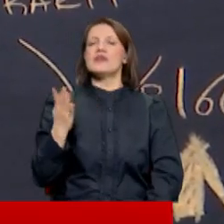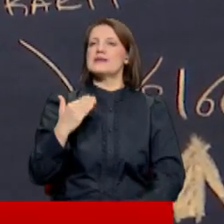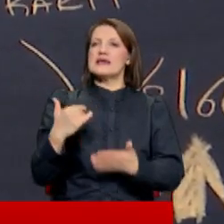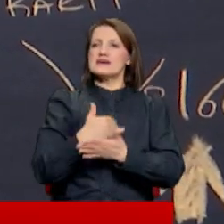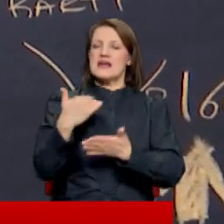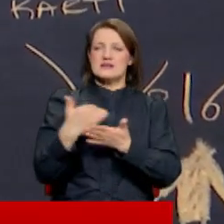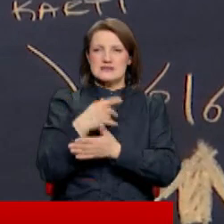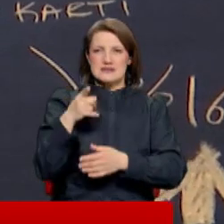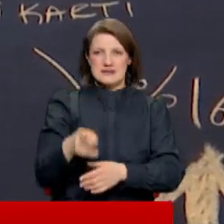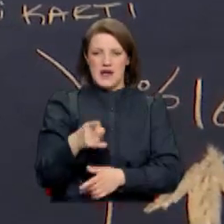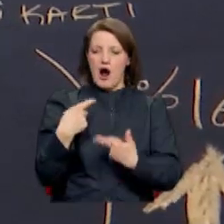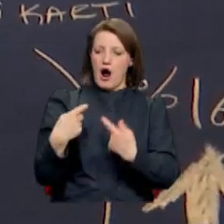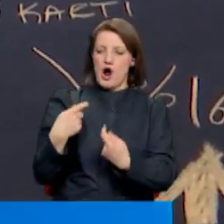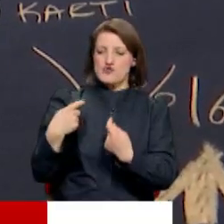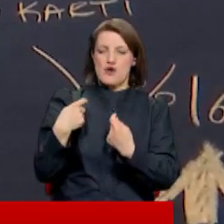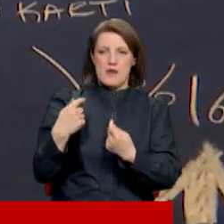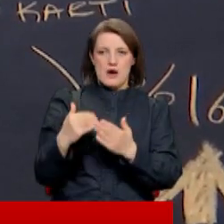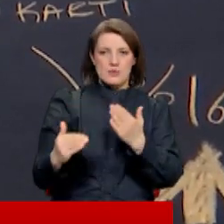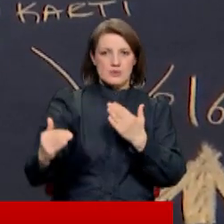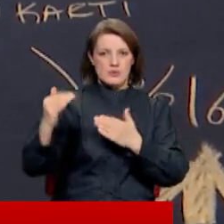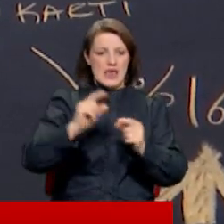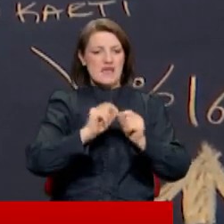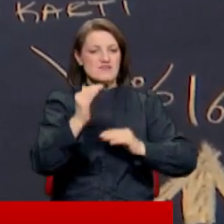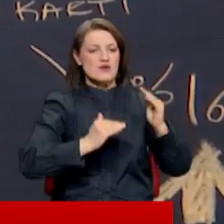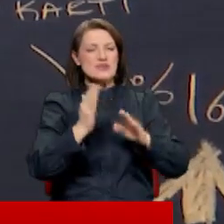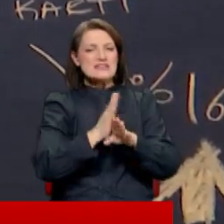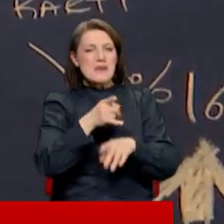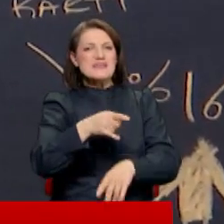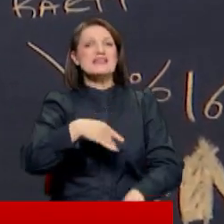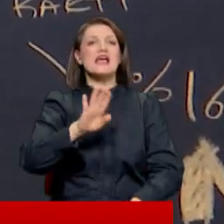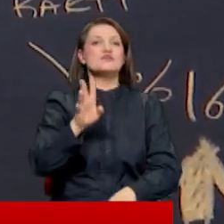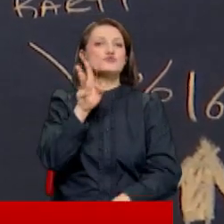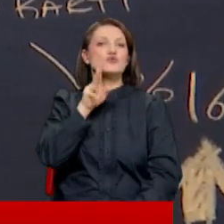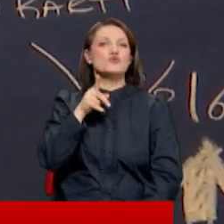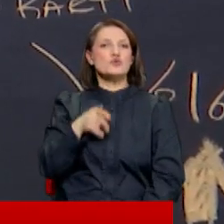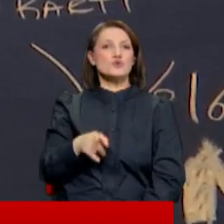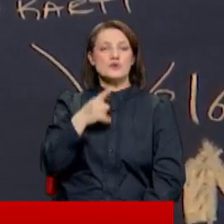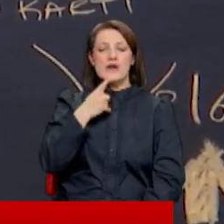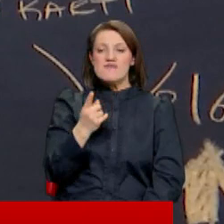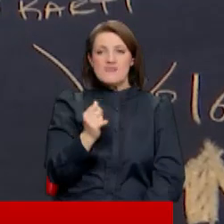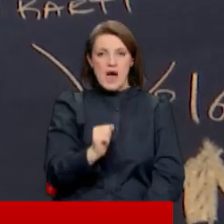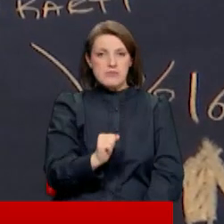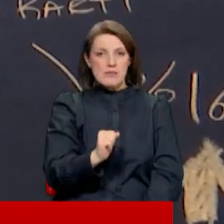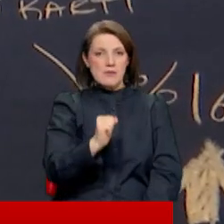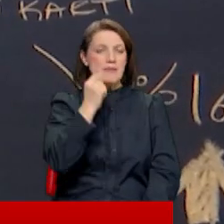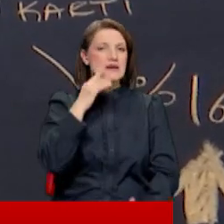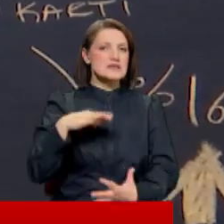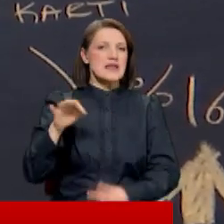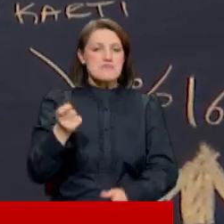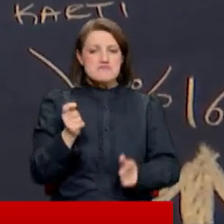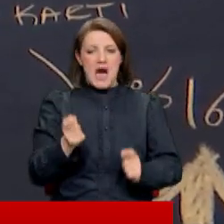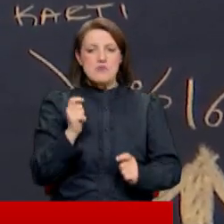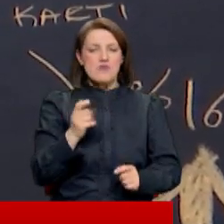Kredi kartlarındaki harcama artışı Enflasyonun nedeni değil sonucu diyor Aslında fiyatlar arttıkça insanlar